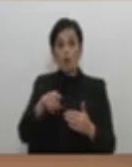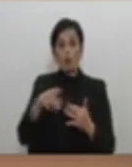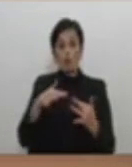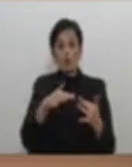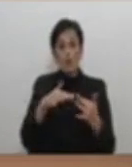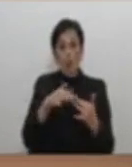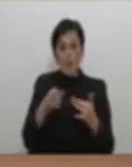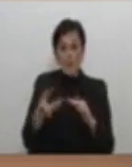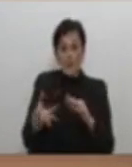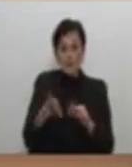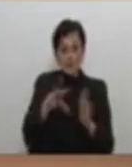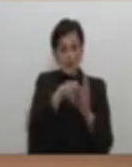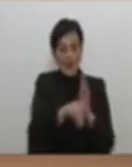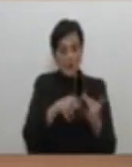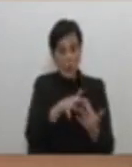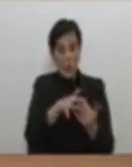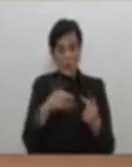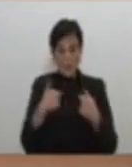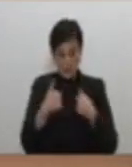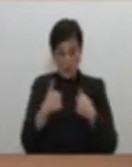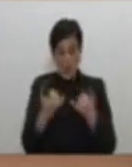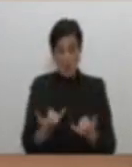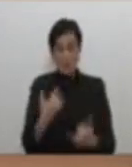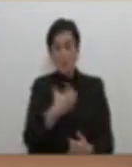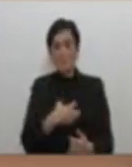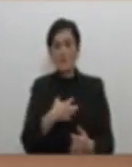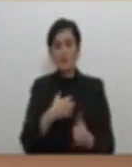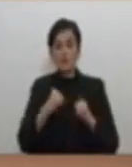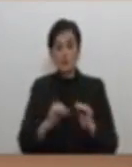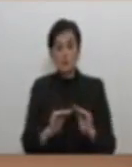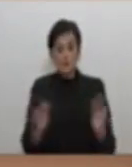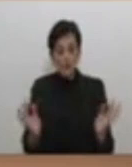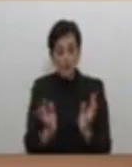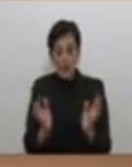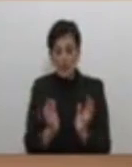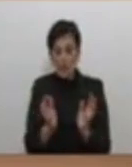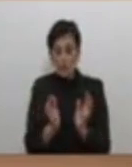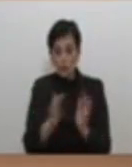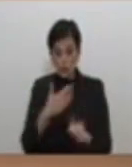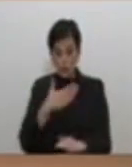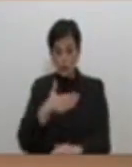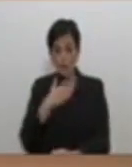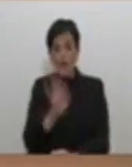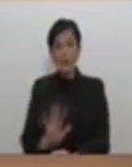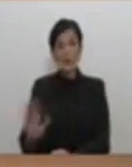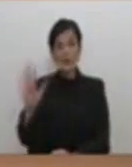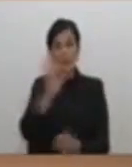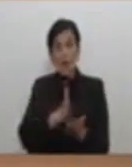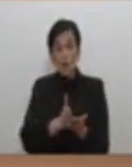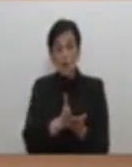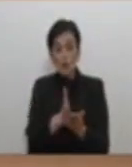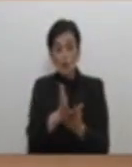და ჩაგვთონ ამ ომში. დღეს ჩვენთვის ყველაზე მნიშვნელოვანი არის მშვიდობის შენარჩუნება და ჩვენი დასავლური კურსის